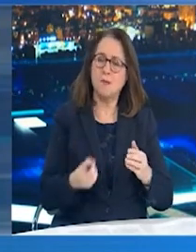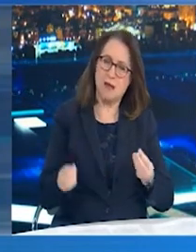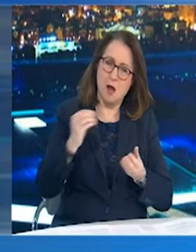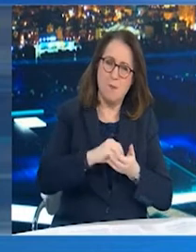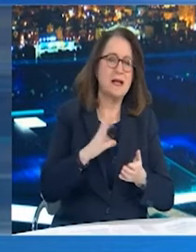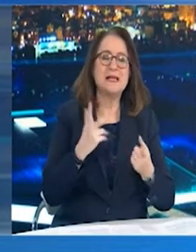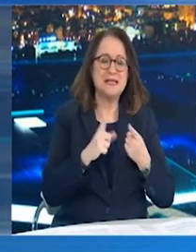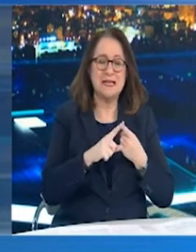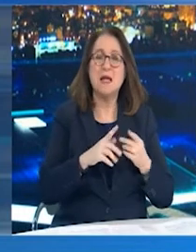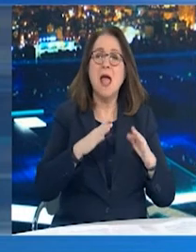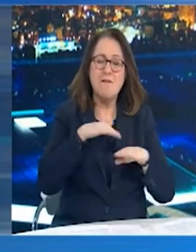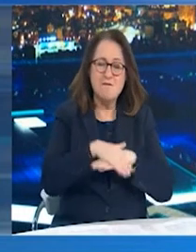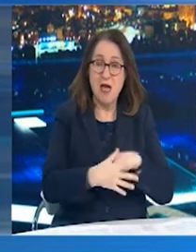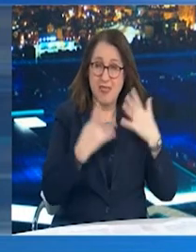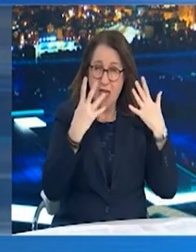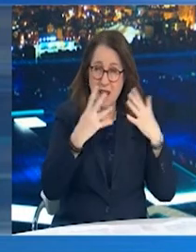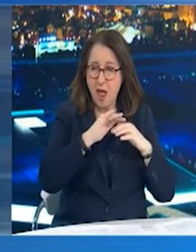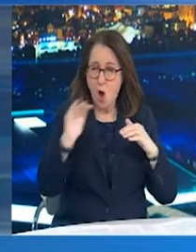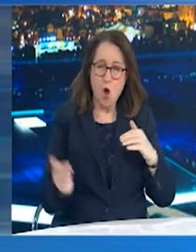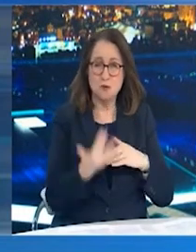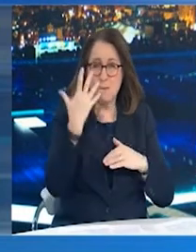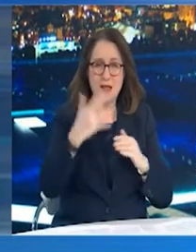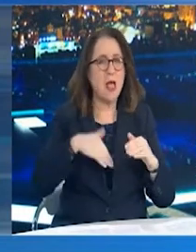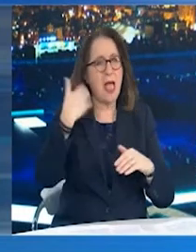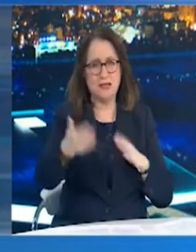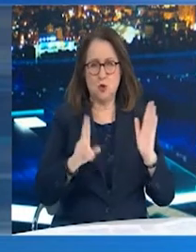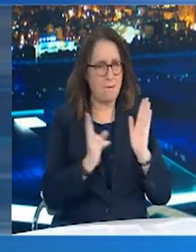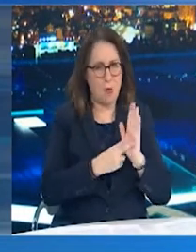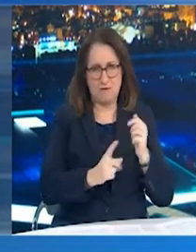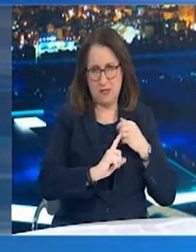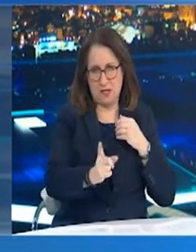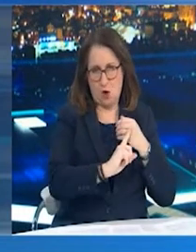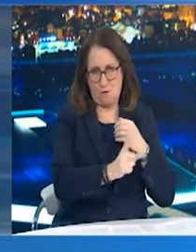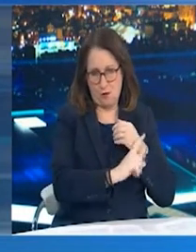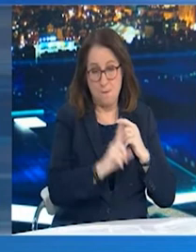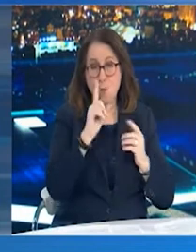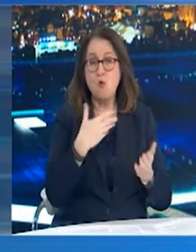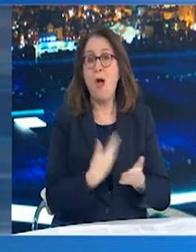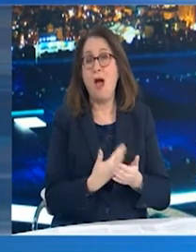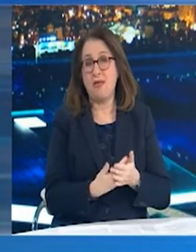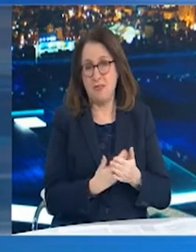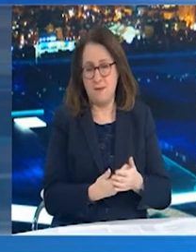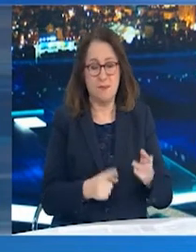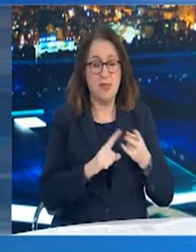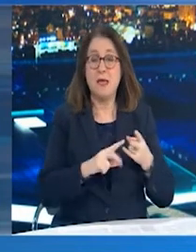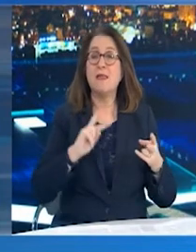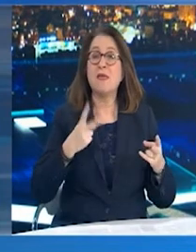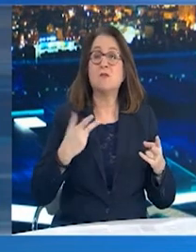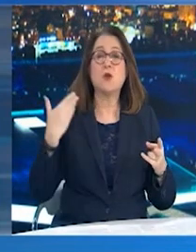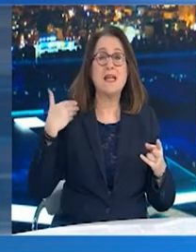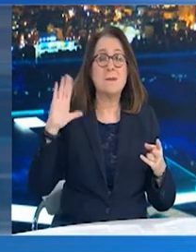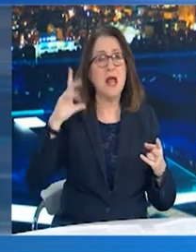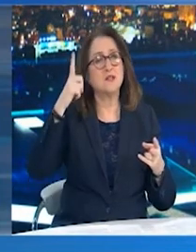Η απαγόρευση κυκλοφορίας από τις 9 το βράδυ ως τις 5 το πρωί. Η δευτεροβάθμια εκπαίδευση, δηλαδή τα γυμνάσια αλλά και τα